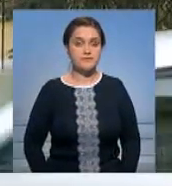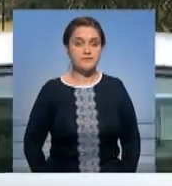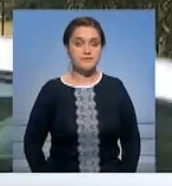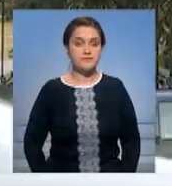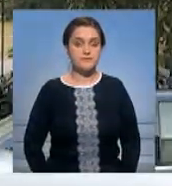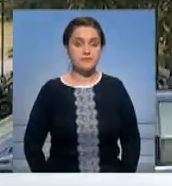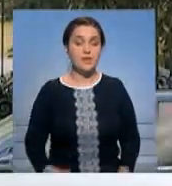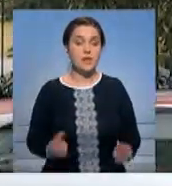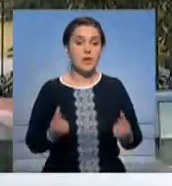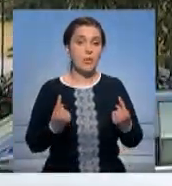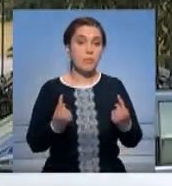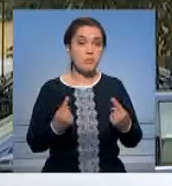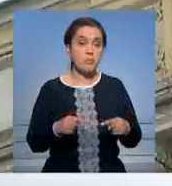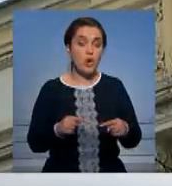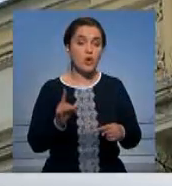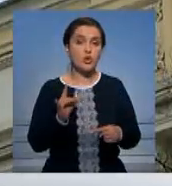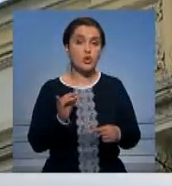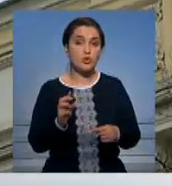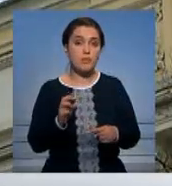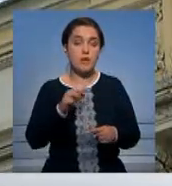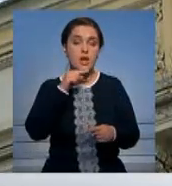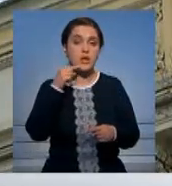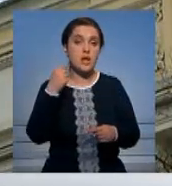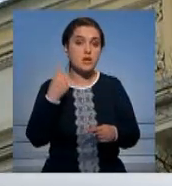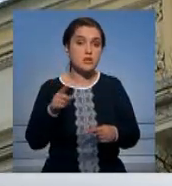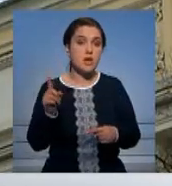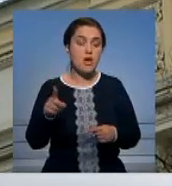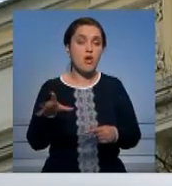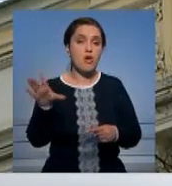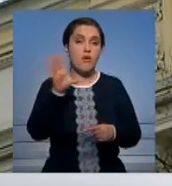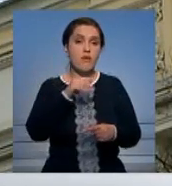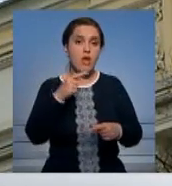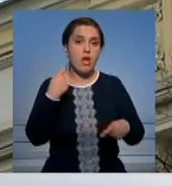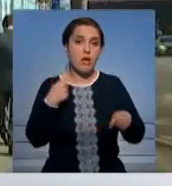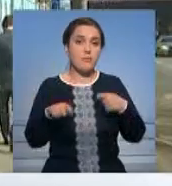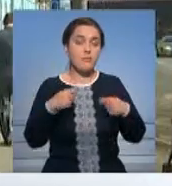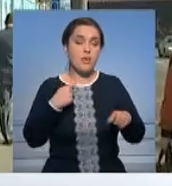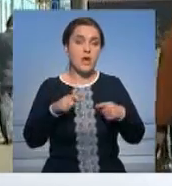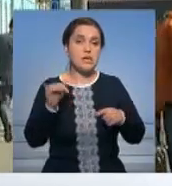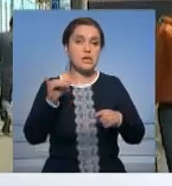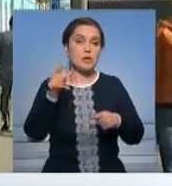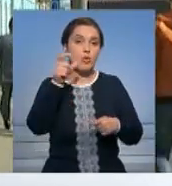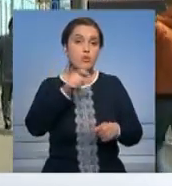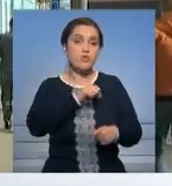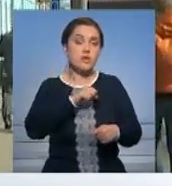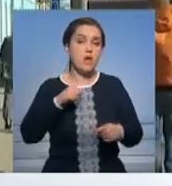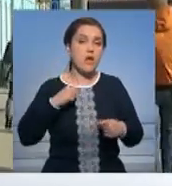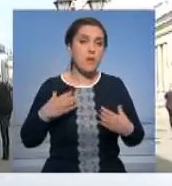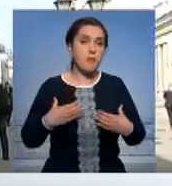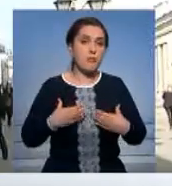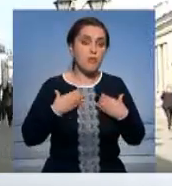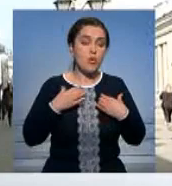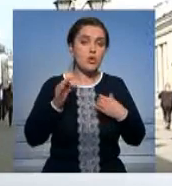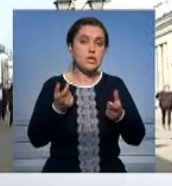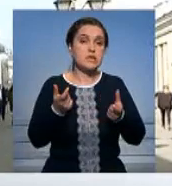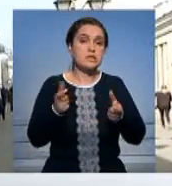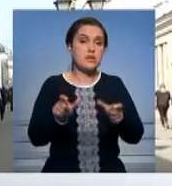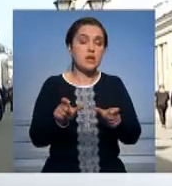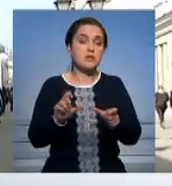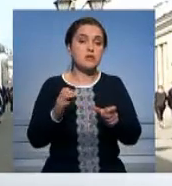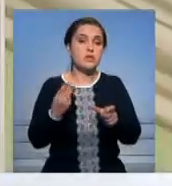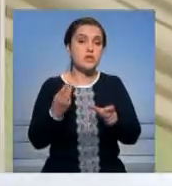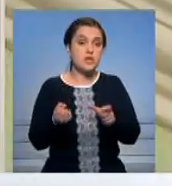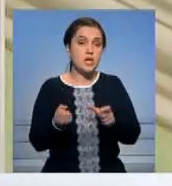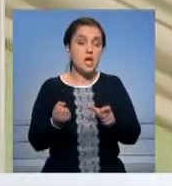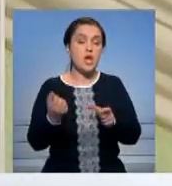Обвал на фондовом рынке и падение рубля в России объясняют панической распродажей и эмоциональными последствиями от санкций. Рубль продолжает